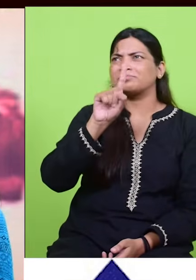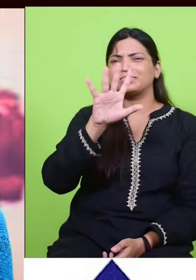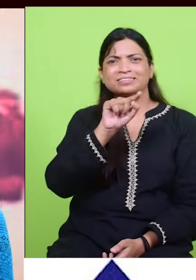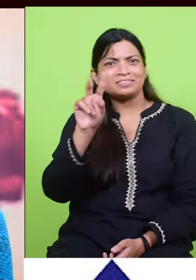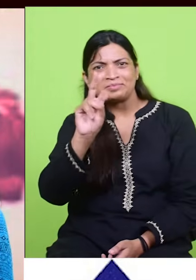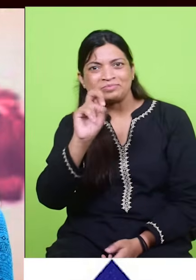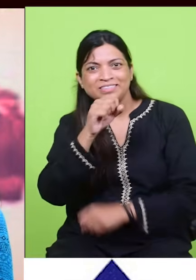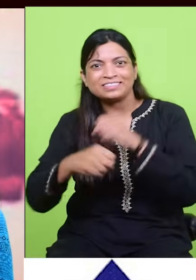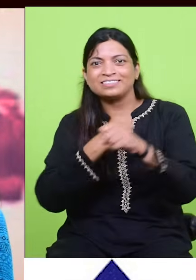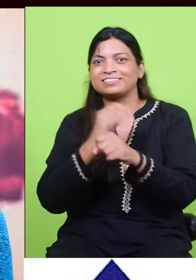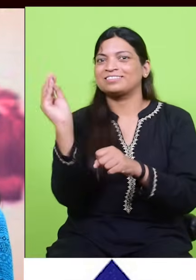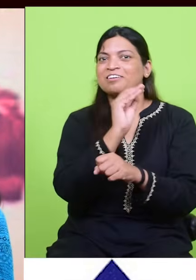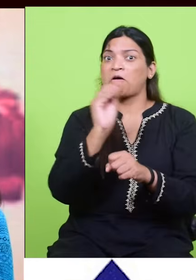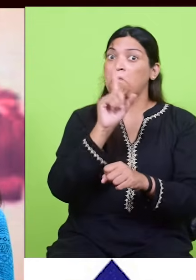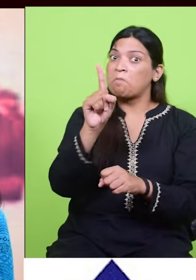कितने